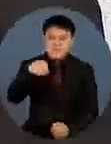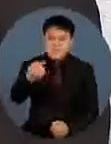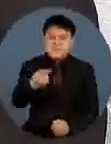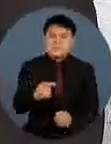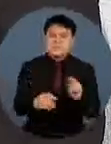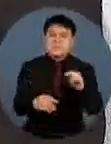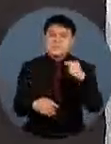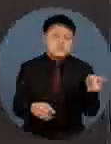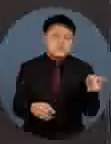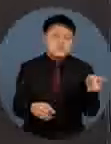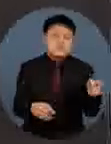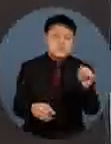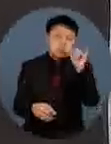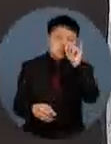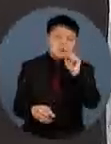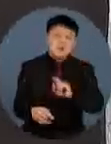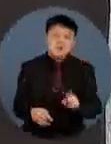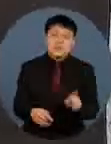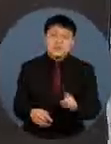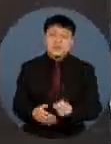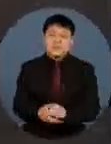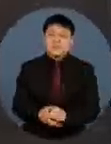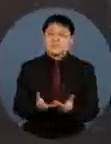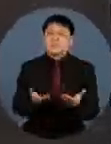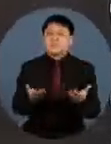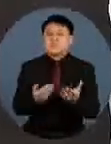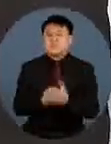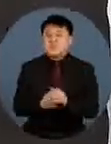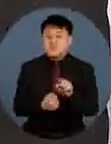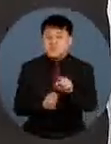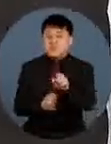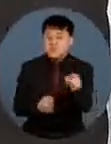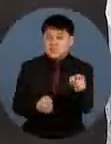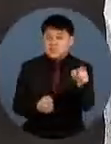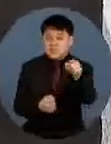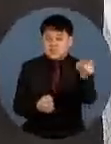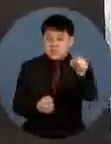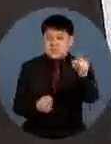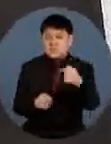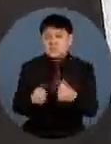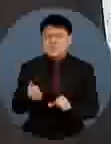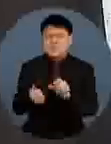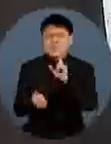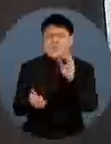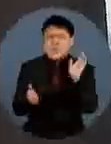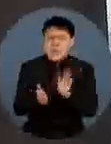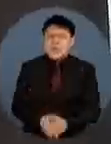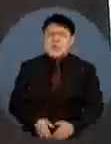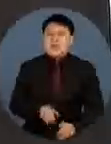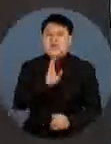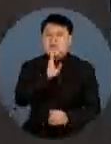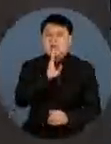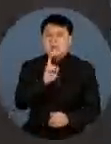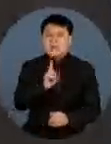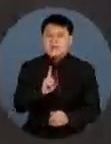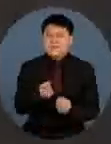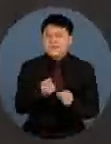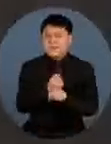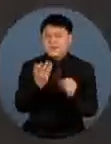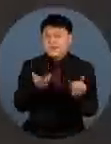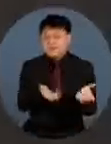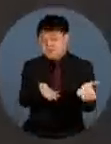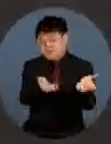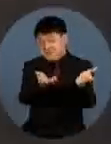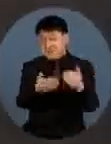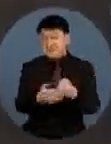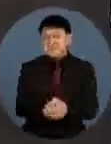넘어가니까 이렇게 할 수도 있지만 이거는 이제 너무 굴복이죠. 나중에 아니 들어가고 놓고 또 들어오면 못 살아 있어요. 아, 그렇네요. 네. 그러니까 결국 이렇게 양보를 할 거거든요.